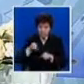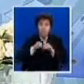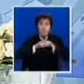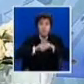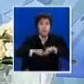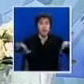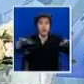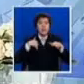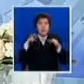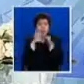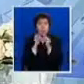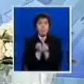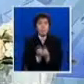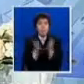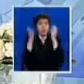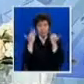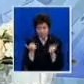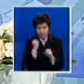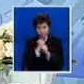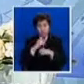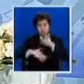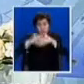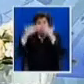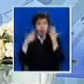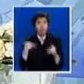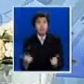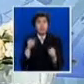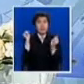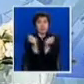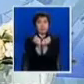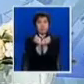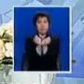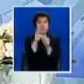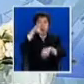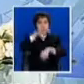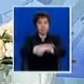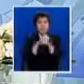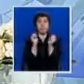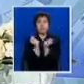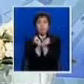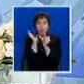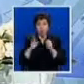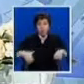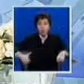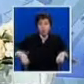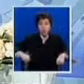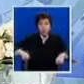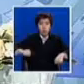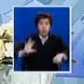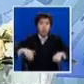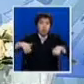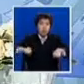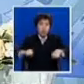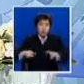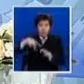มีความคืบหน้าอย่างชัดเจนนะครับขณะนี้ก็ได้มีการจับกุมทั้งผู้ขับมอเตอร์ไซค์ที่ได้พา